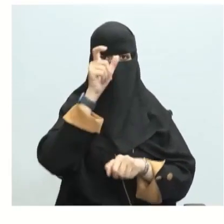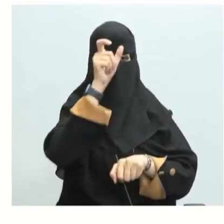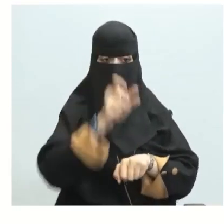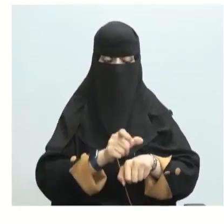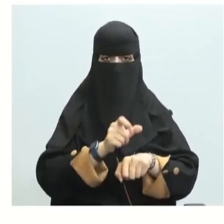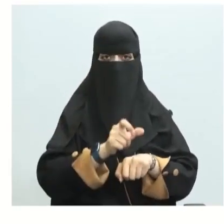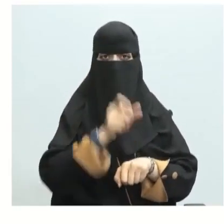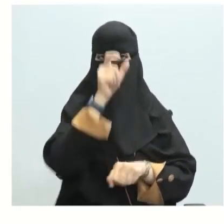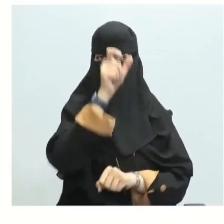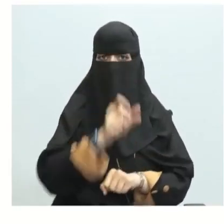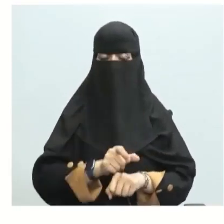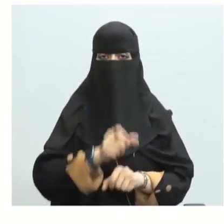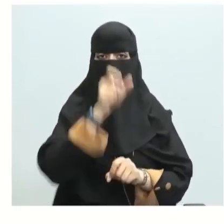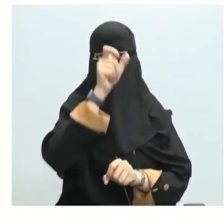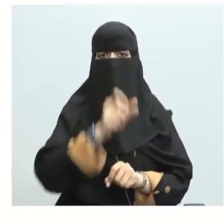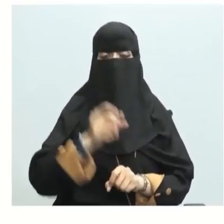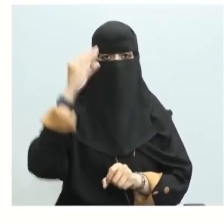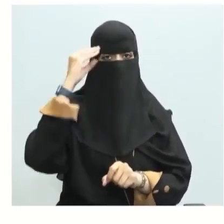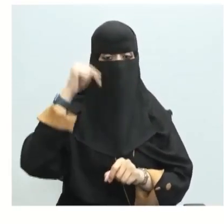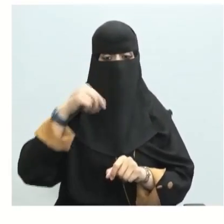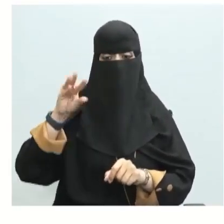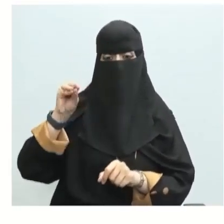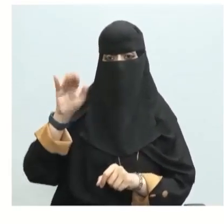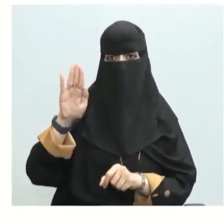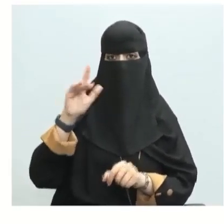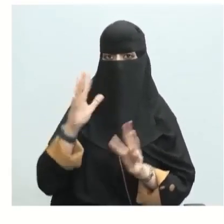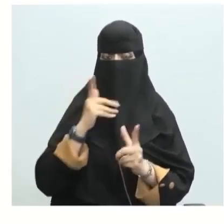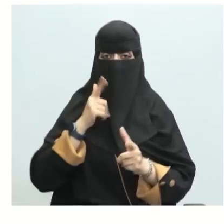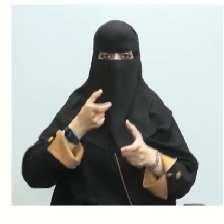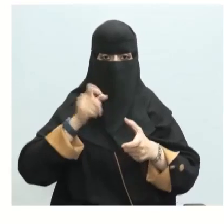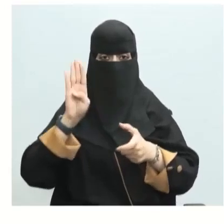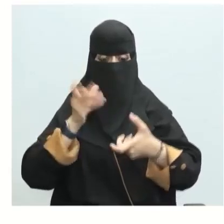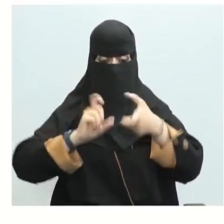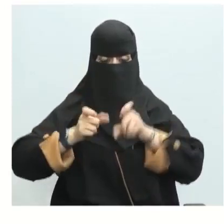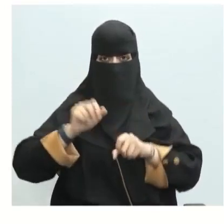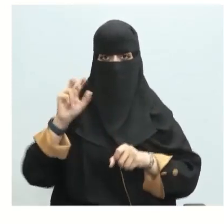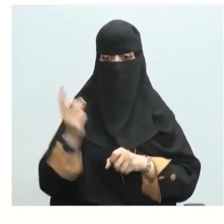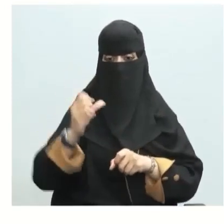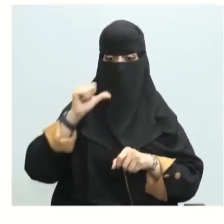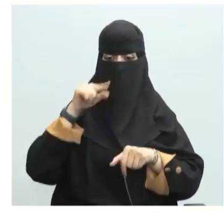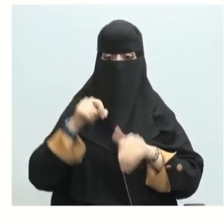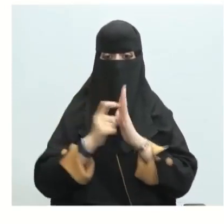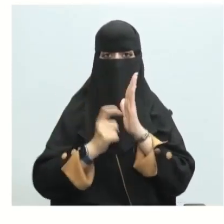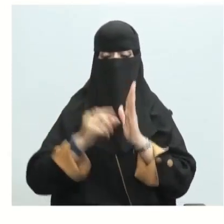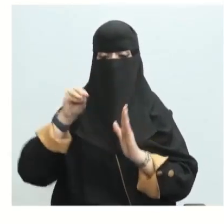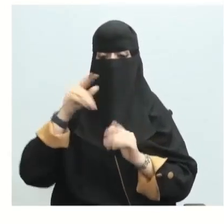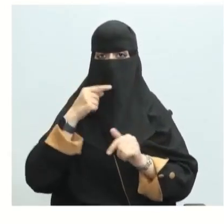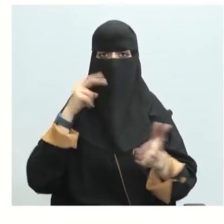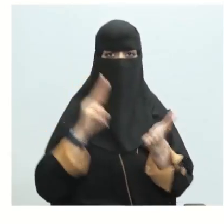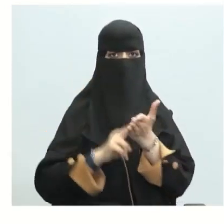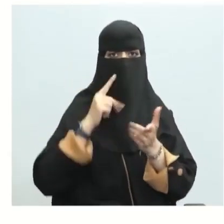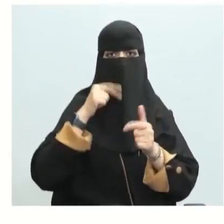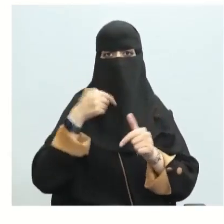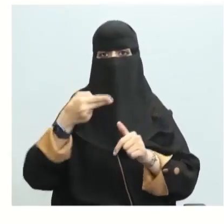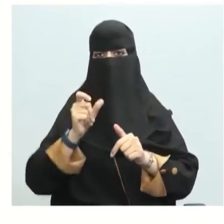هو عالم روسي اسمه جيرمان هنري هيس قانون هيس في الكيمياء يعبر عن القانون